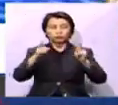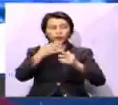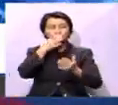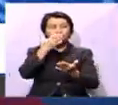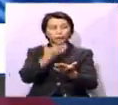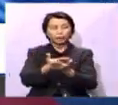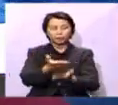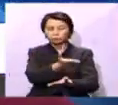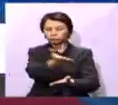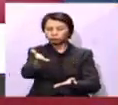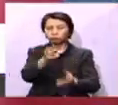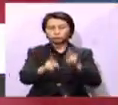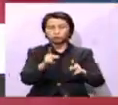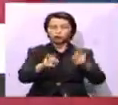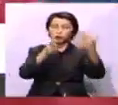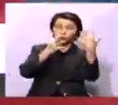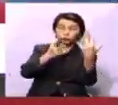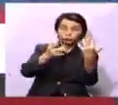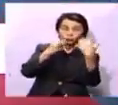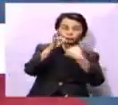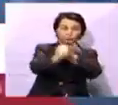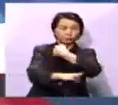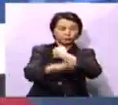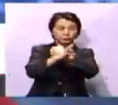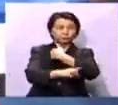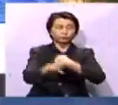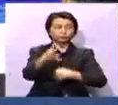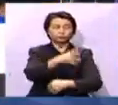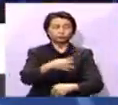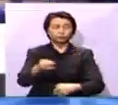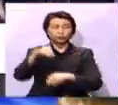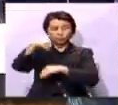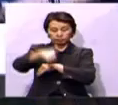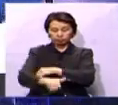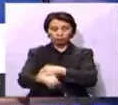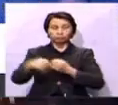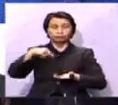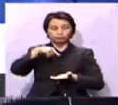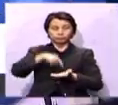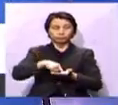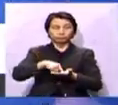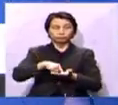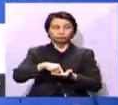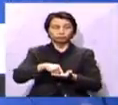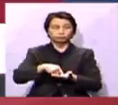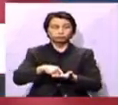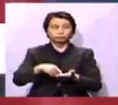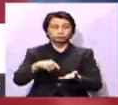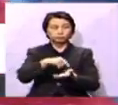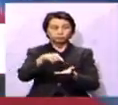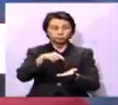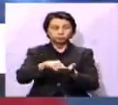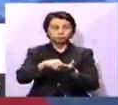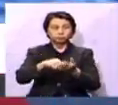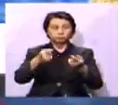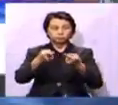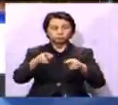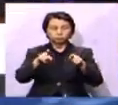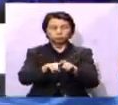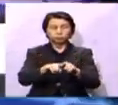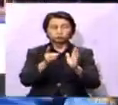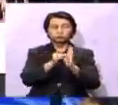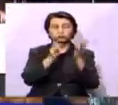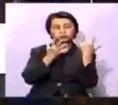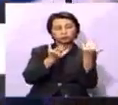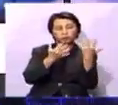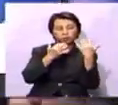yang dinanti-nantikan oleh masyarakat Negeri Sembilan. Dan pada malam ini juga inilah peristiwa yang